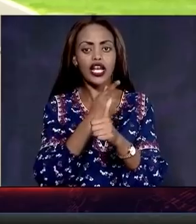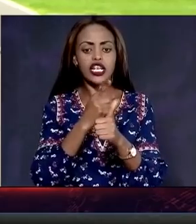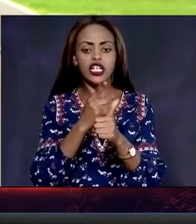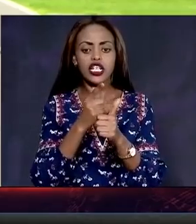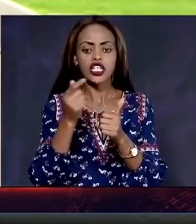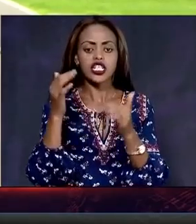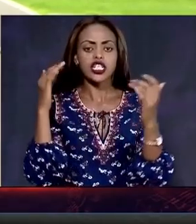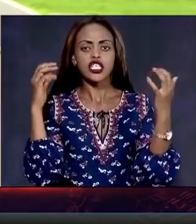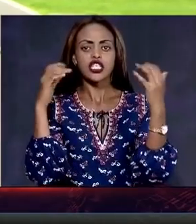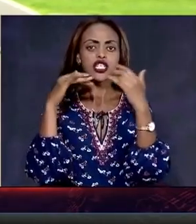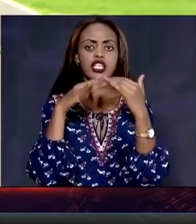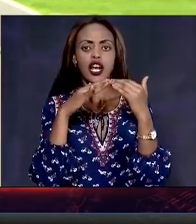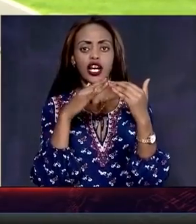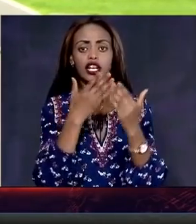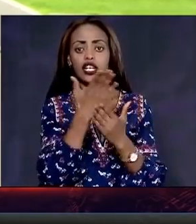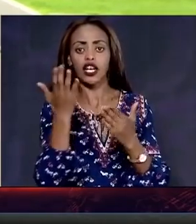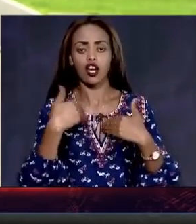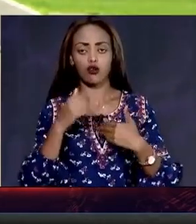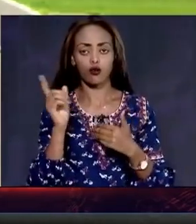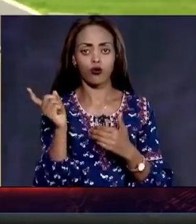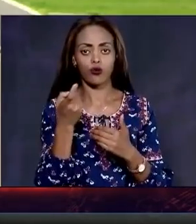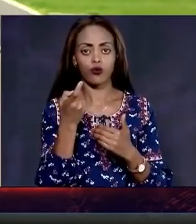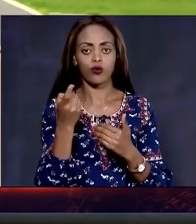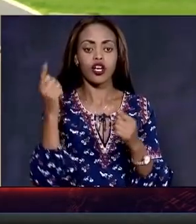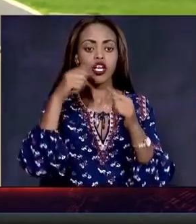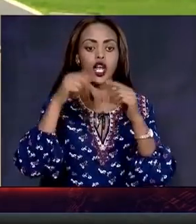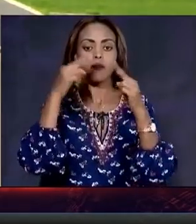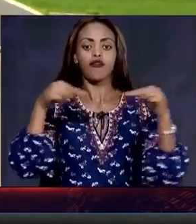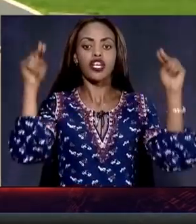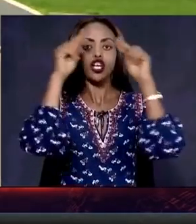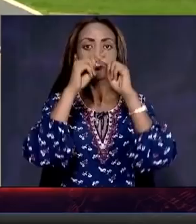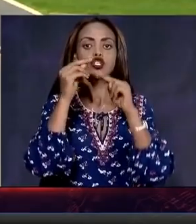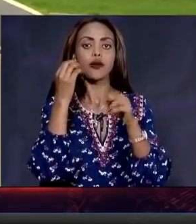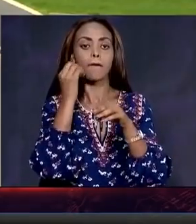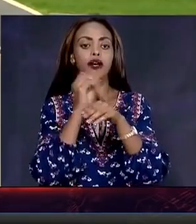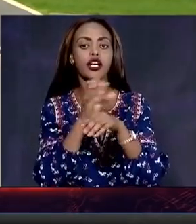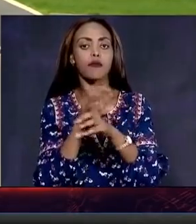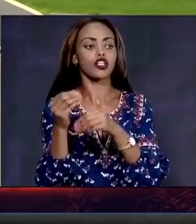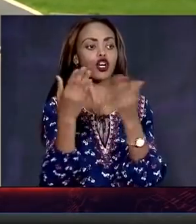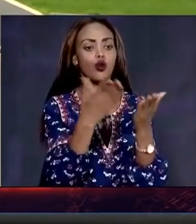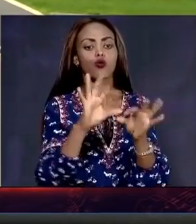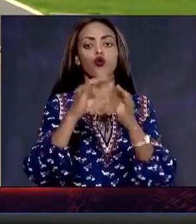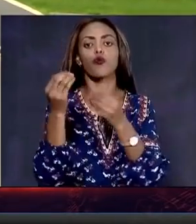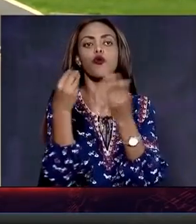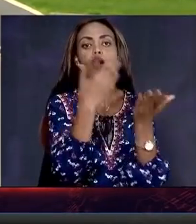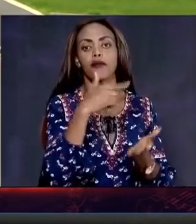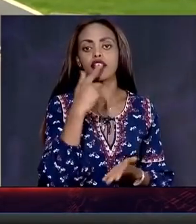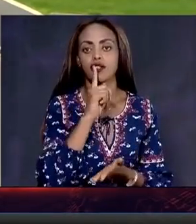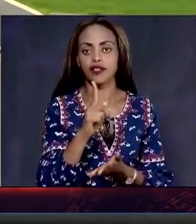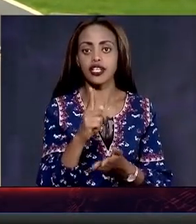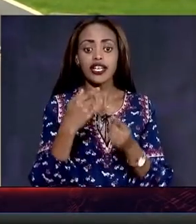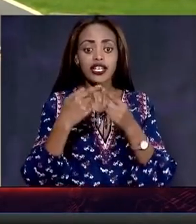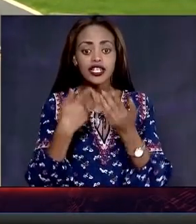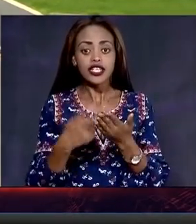نگر انتهاليو ويكا ازكراكر انتهاليو نا فدرشن مكرويت قريبو ترقم يوهابو يزول ازي